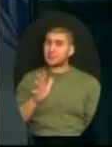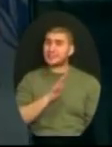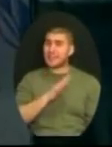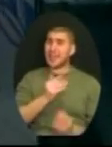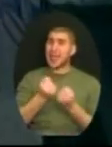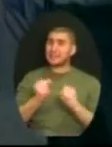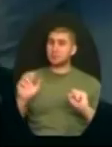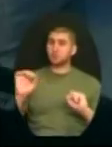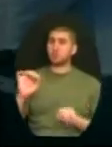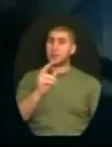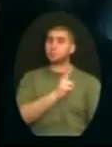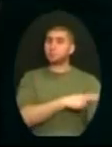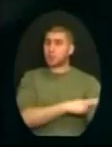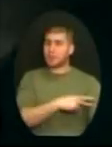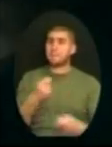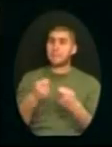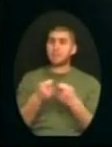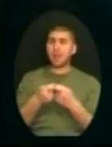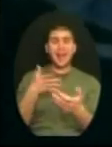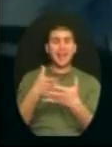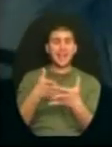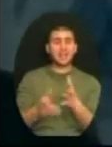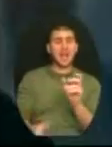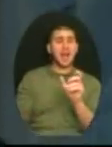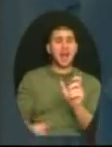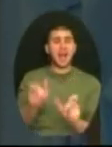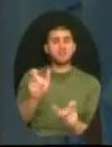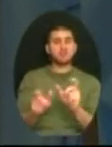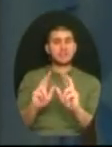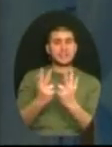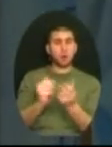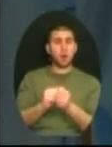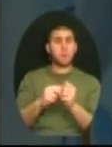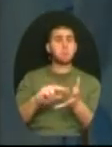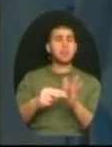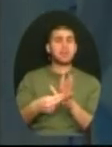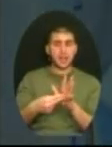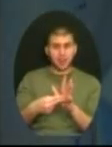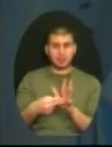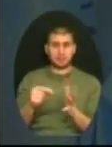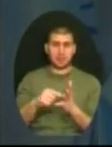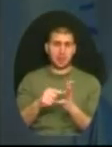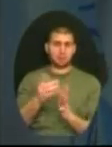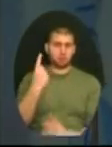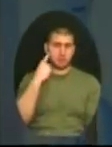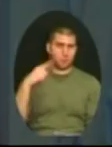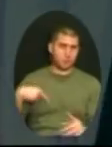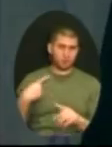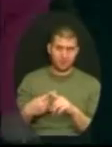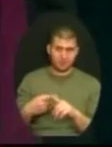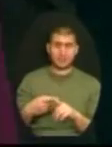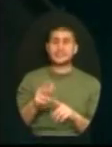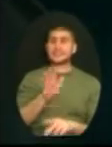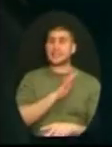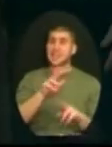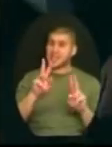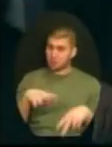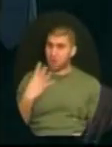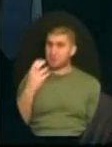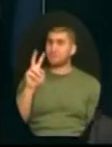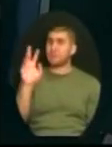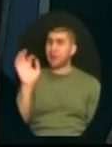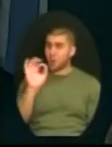סכנה לעצמאותה של המשטרה בכל הקשור לחקירות אנשי ציבור ופוליטיקאים, בעקבות הדברים ששמענו? נשקפת סכנה